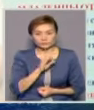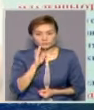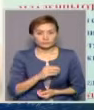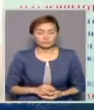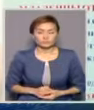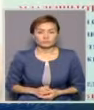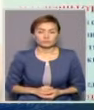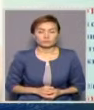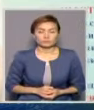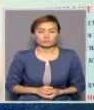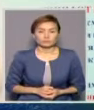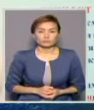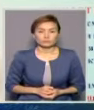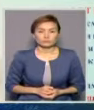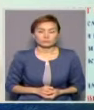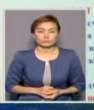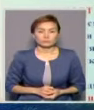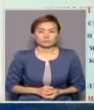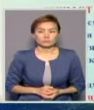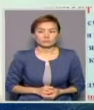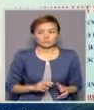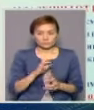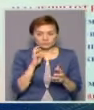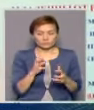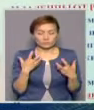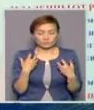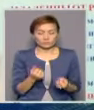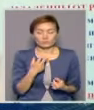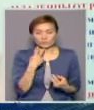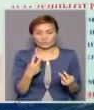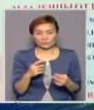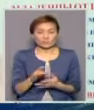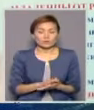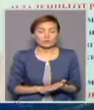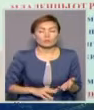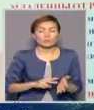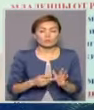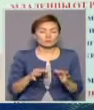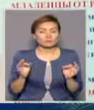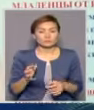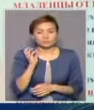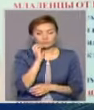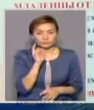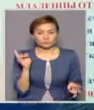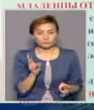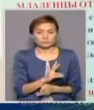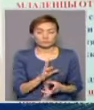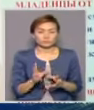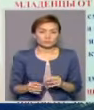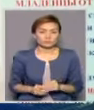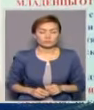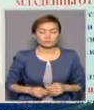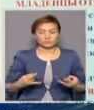фертильного возраста которые должны беречь за своим здоровьем дальнейшем правильно планировать свою беременность и естественно